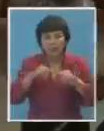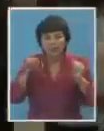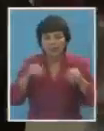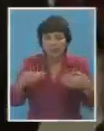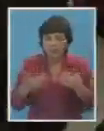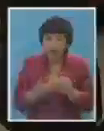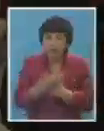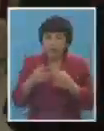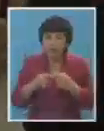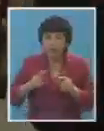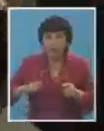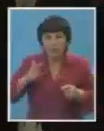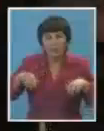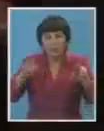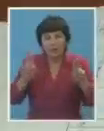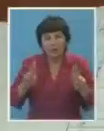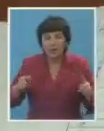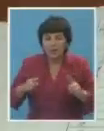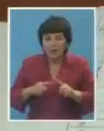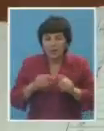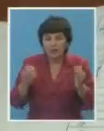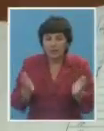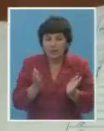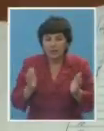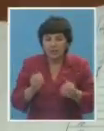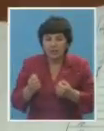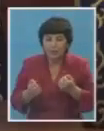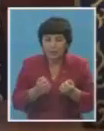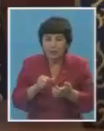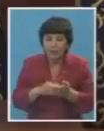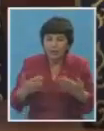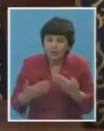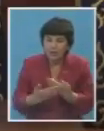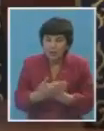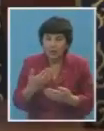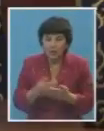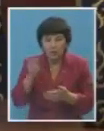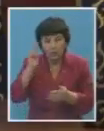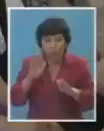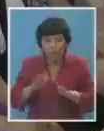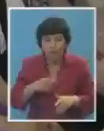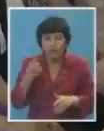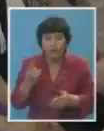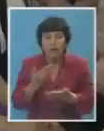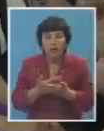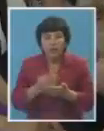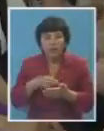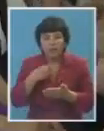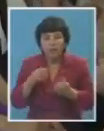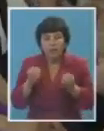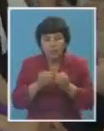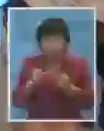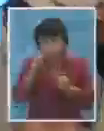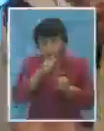жаңаша технология, білікті мамандар, заманауи материалдық техникалық базаға құрылған жаңа үлгідегі оқу орындарының бірі. Аталмыш оқу орны 10